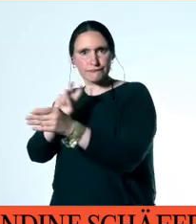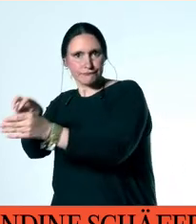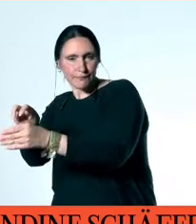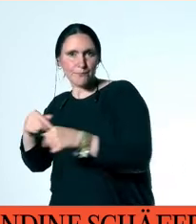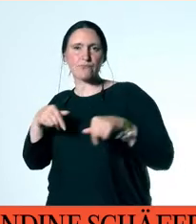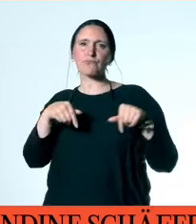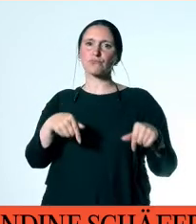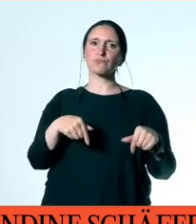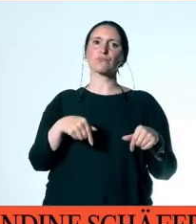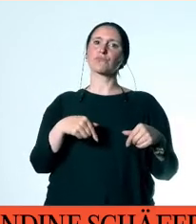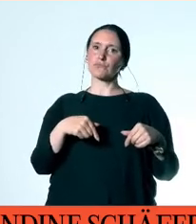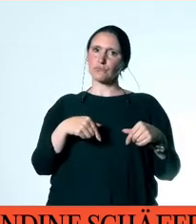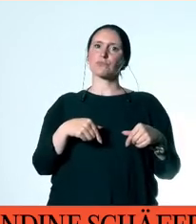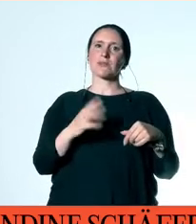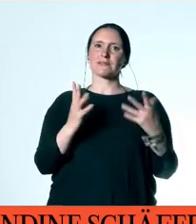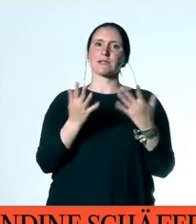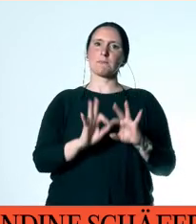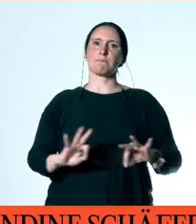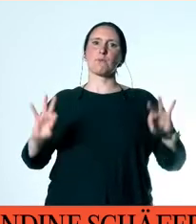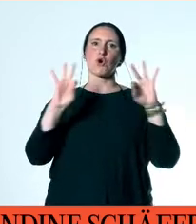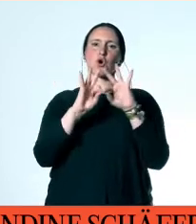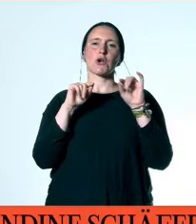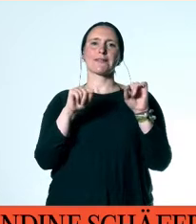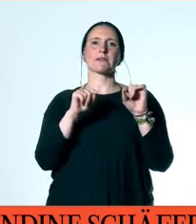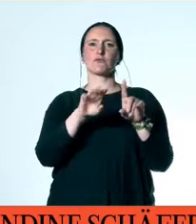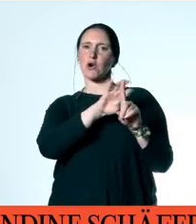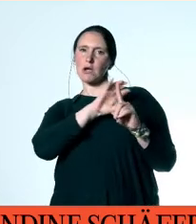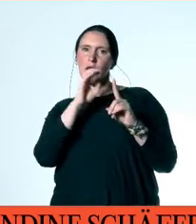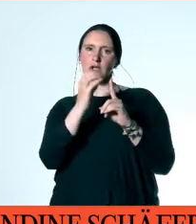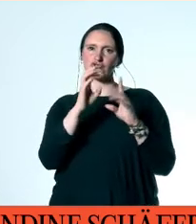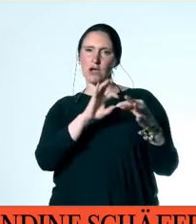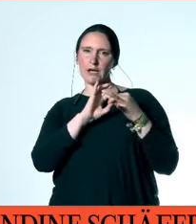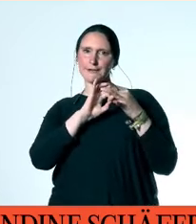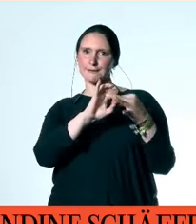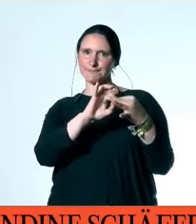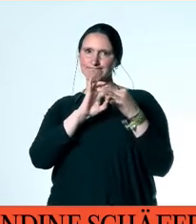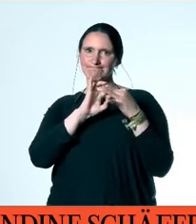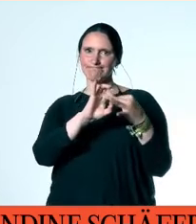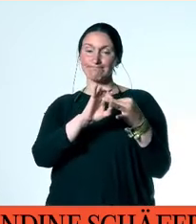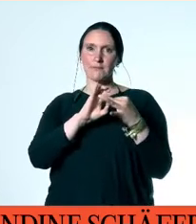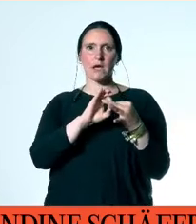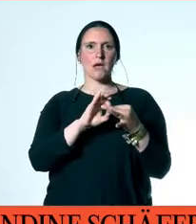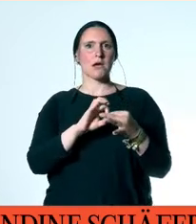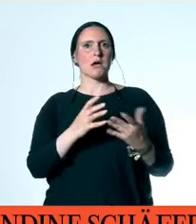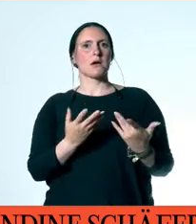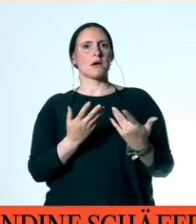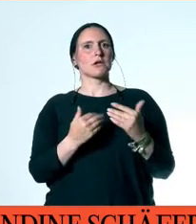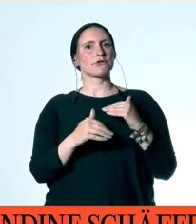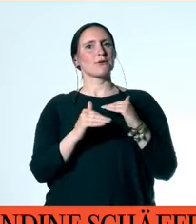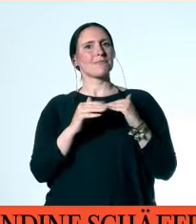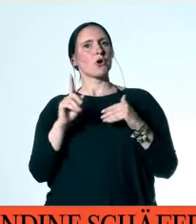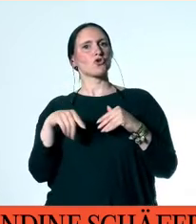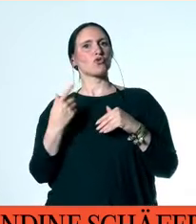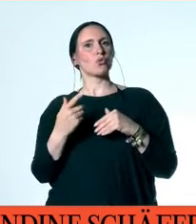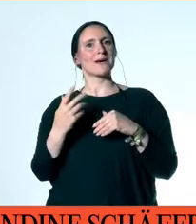Engagement in ganz enger Beziehung zur